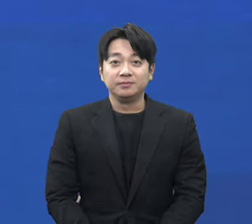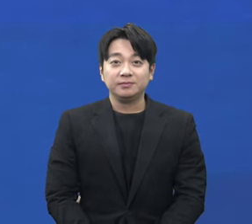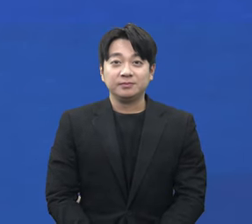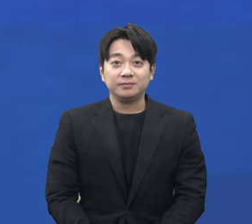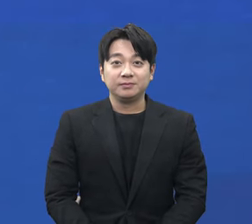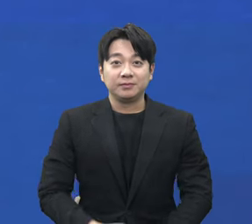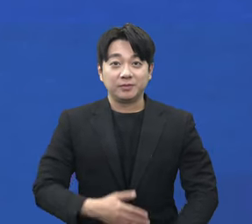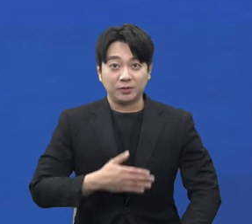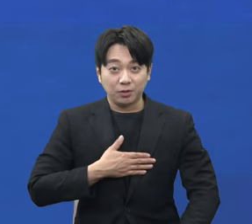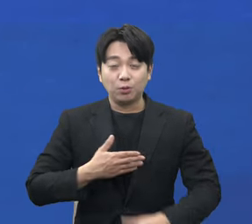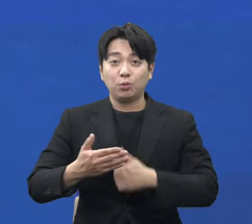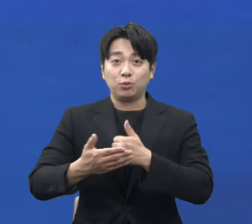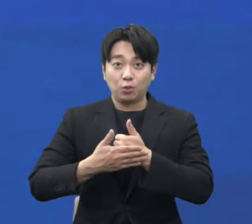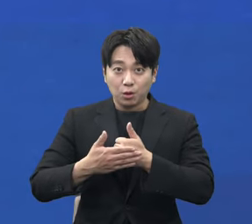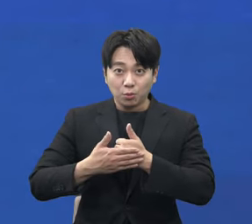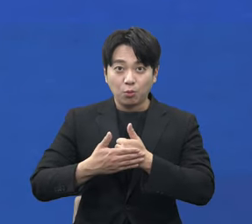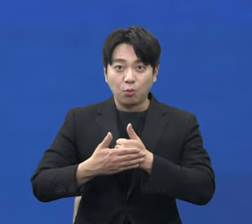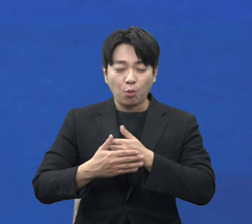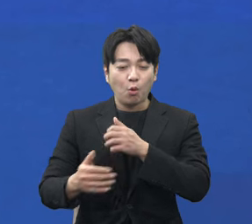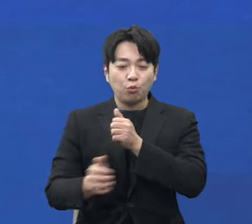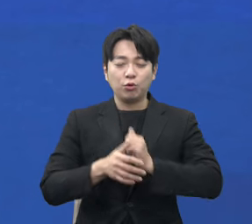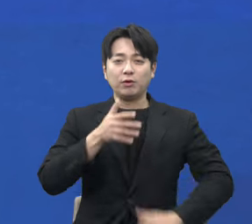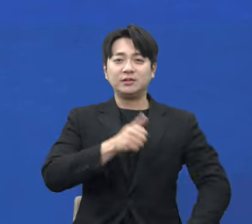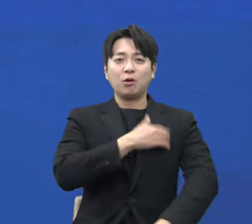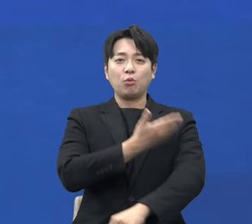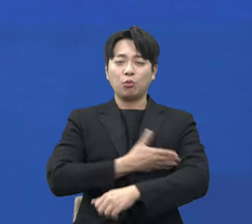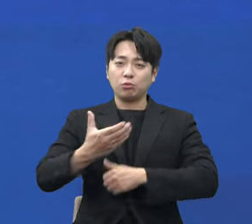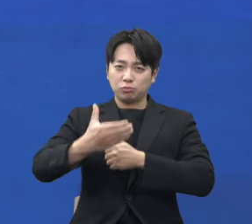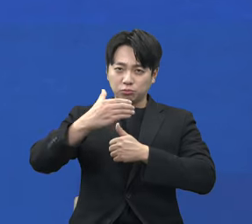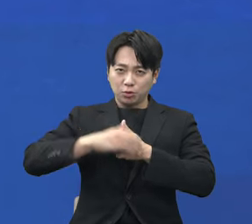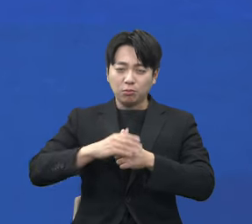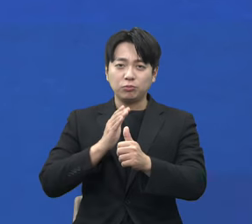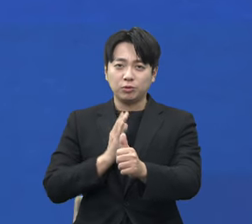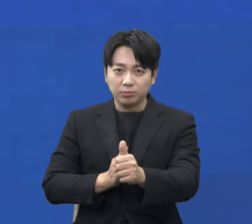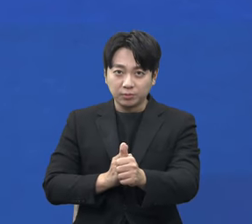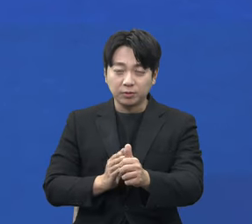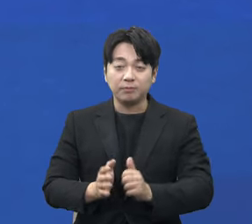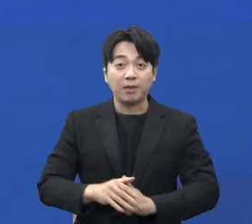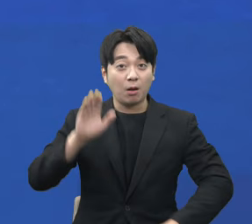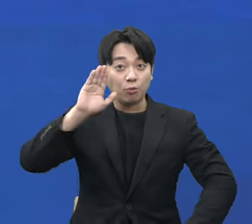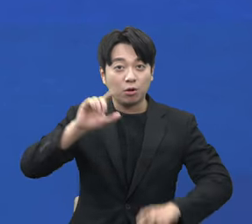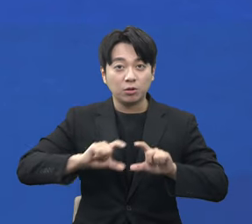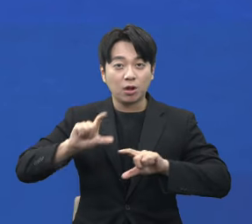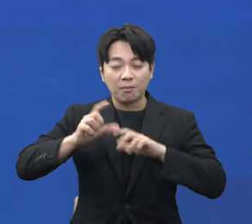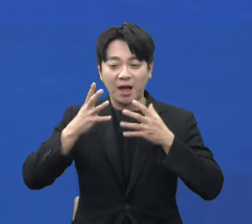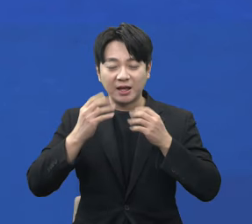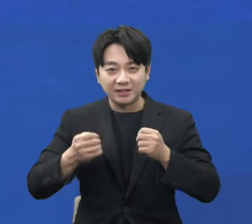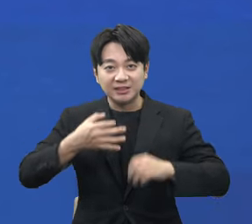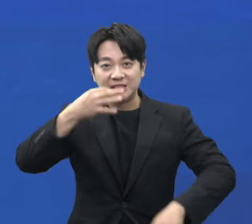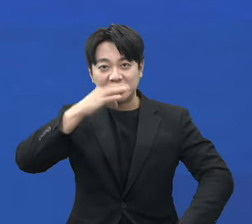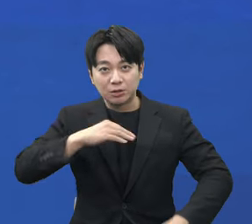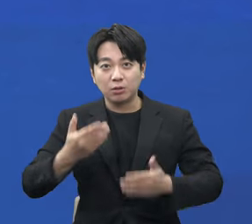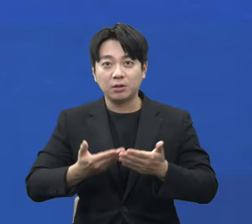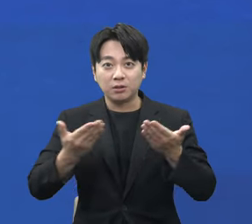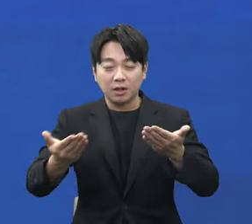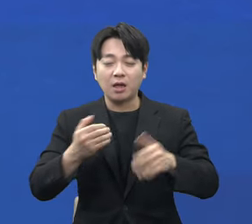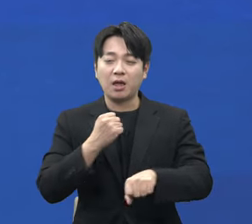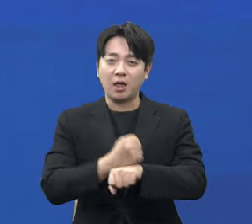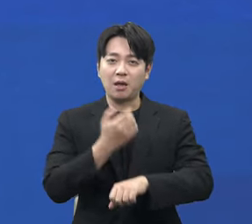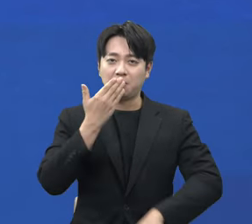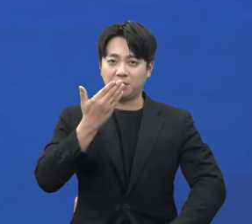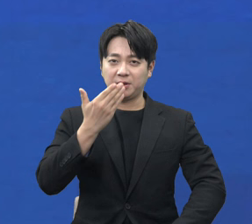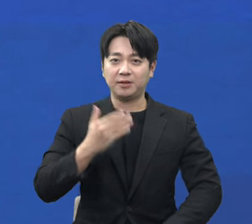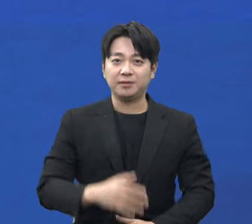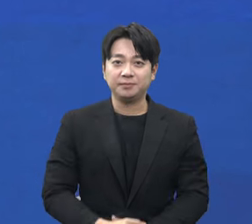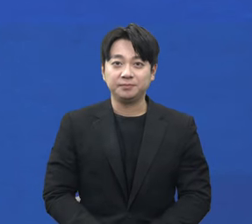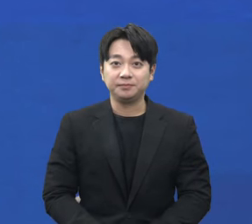응원해 주시고 최고 책임을 맡게 해 주십시오. 반드시 그 기회가 더 많아지고 모두에게 이익이 돌아갈 수 있게 해내겠습니다. 당원